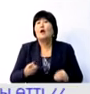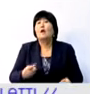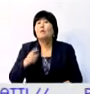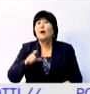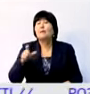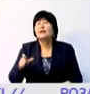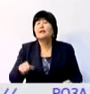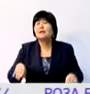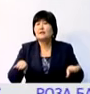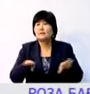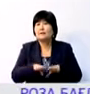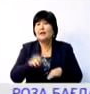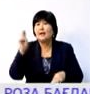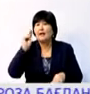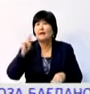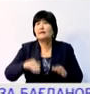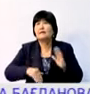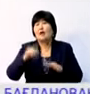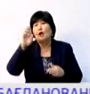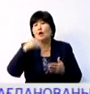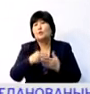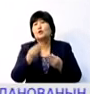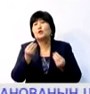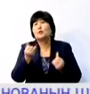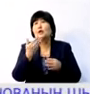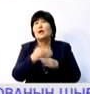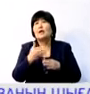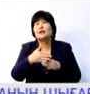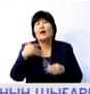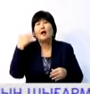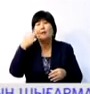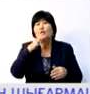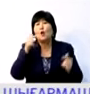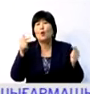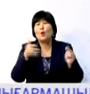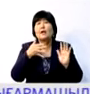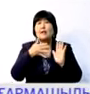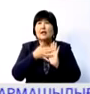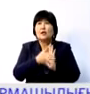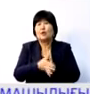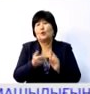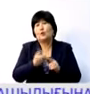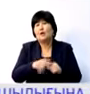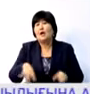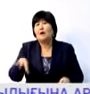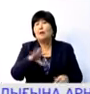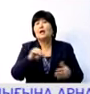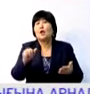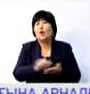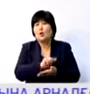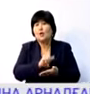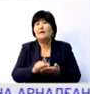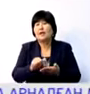мамандардың біліктілігі және осы бюджеттен бөлінген қаржының мақсатты уақытысында игерілуі осы сияқты барлық құжаттарды